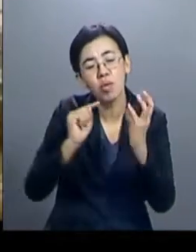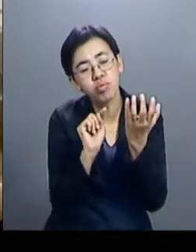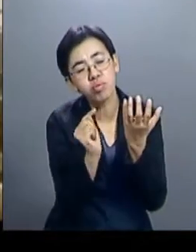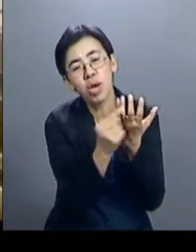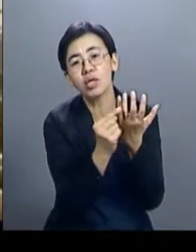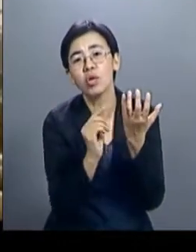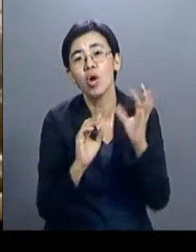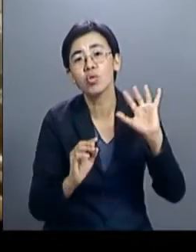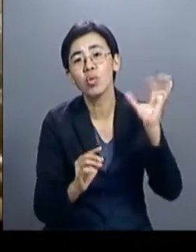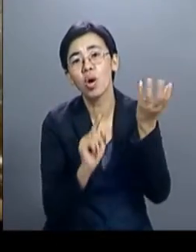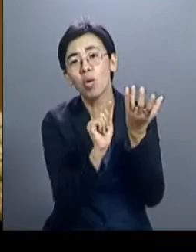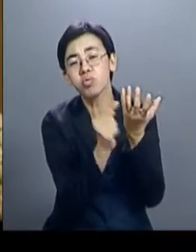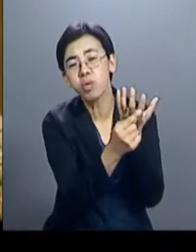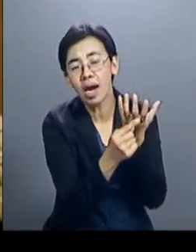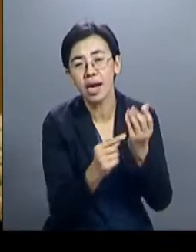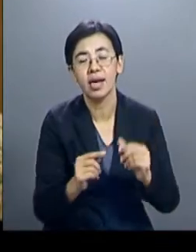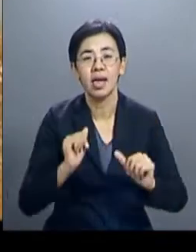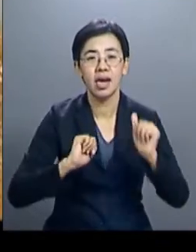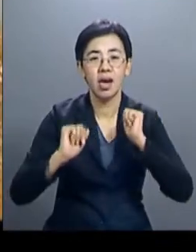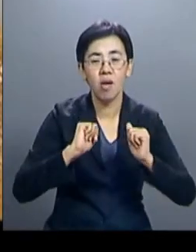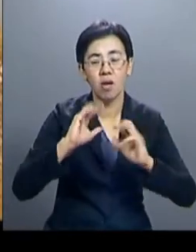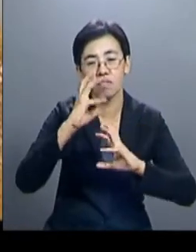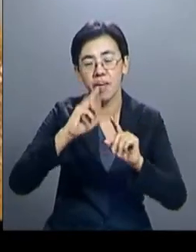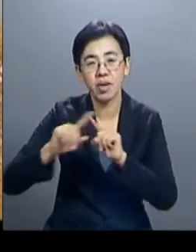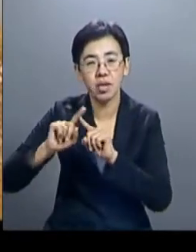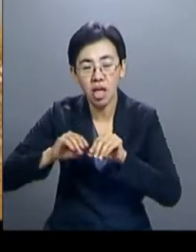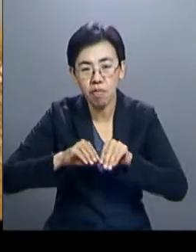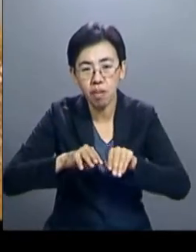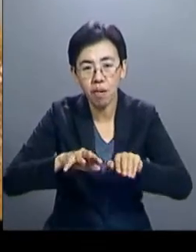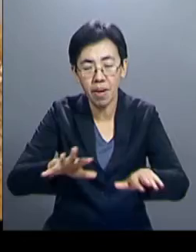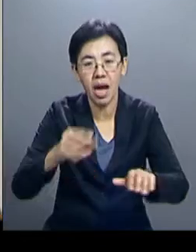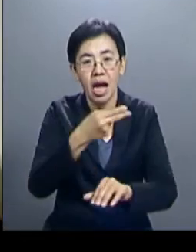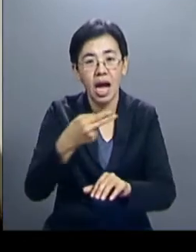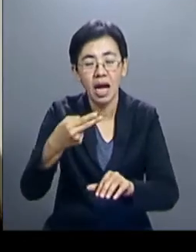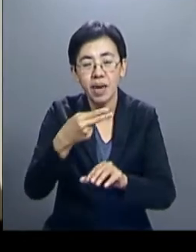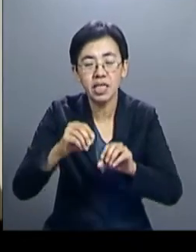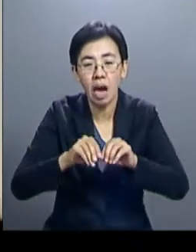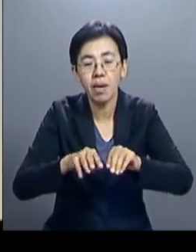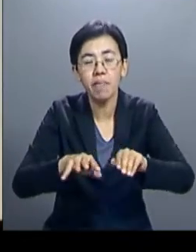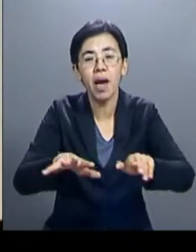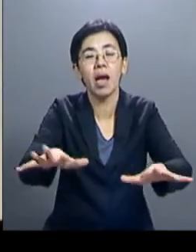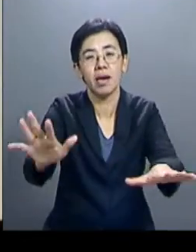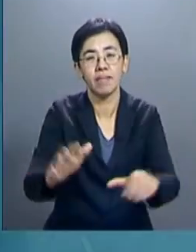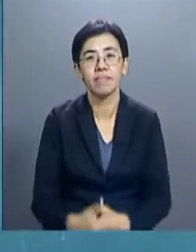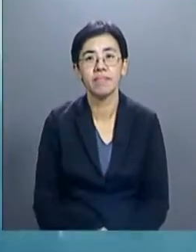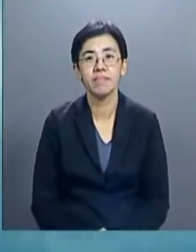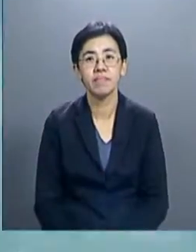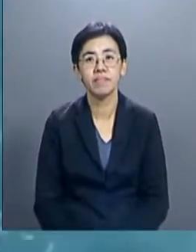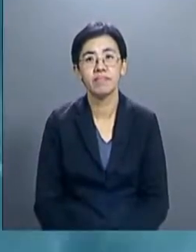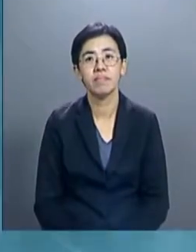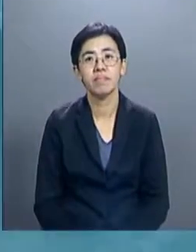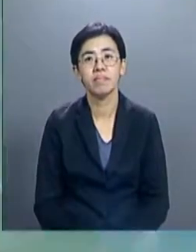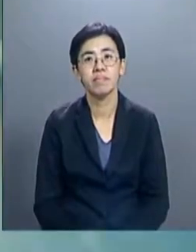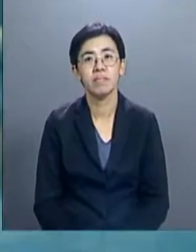อุตสาหกรรมบันเทิงจึงกลายเป็นซอฟต์พาวเวอร์ที่ช่วยให้ภาษาฮินดีไปไ